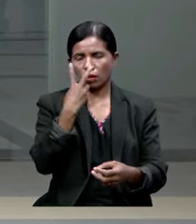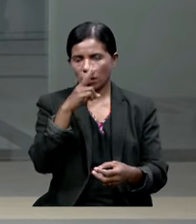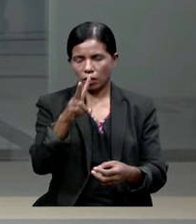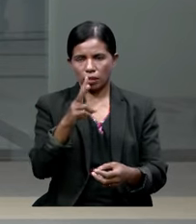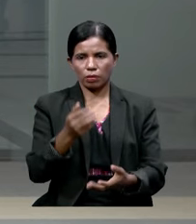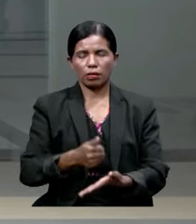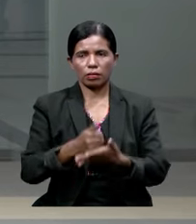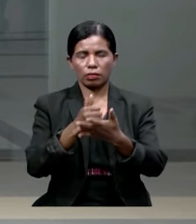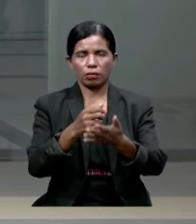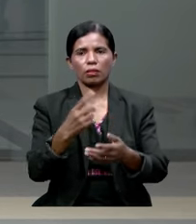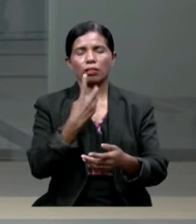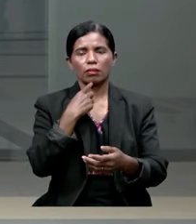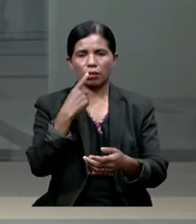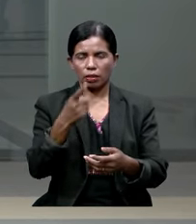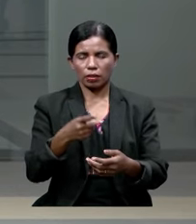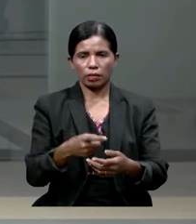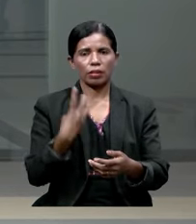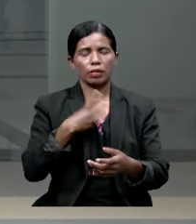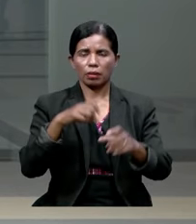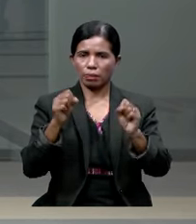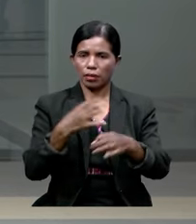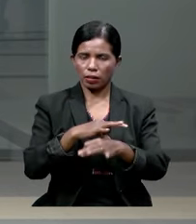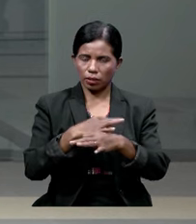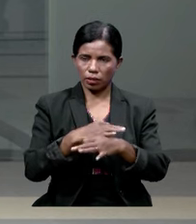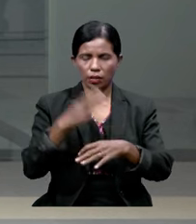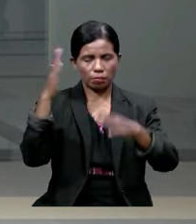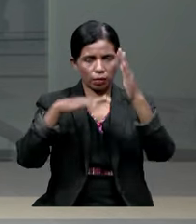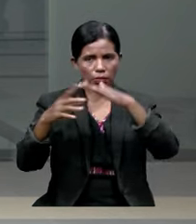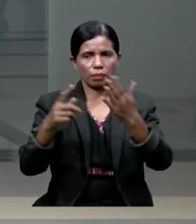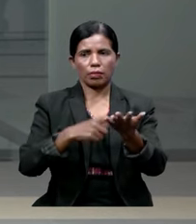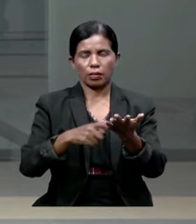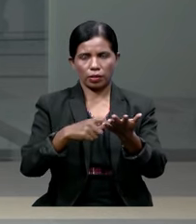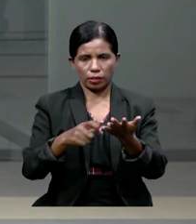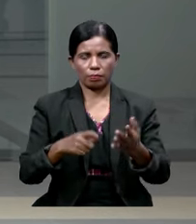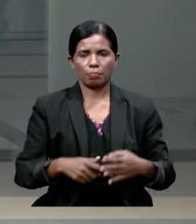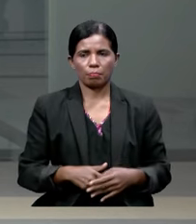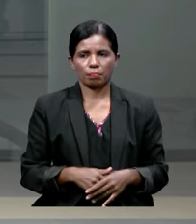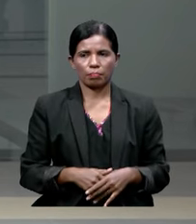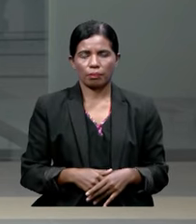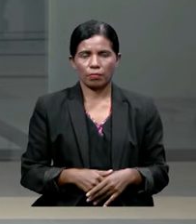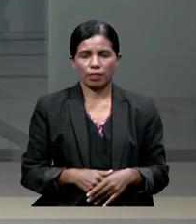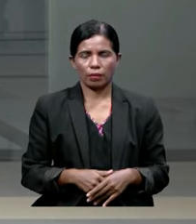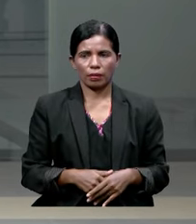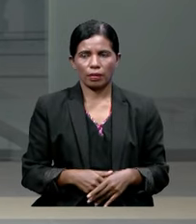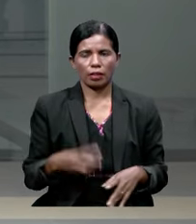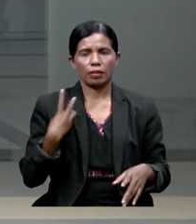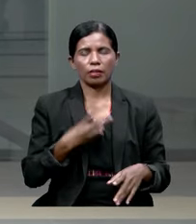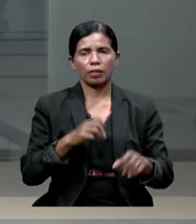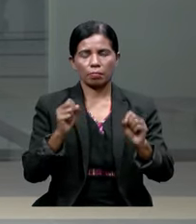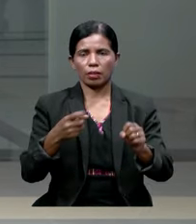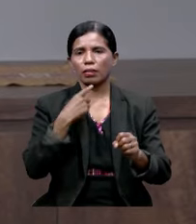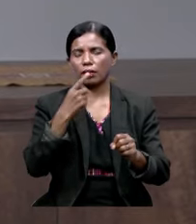buka kurizi nafating. Parita bela hadiah, ne problema tekniko. sirna beke tabel dia failans